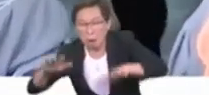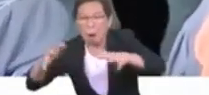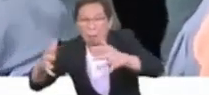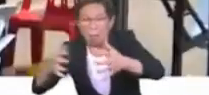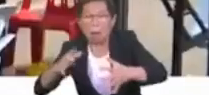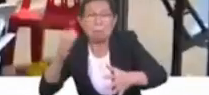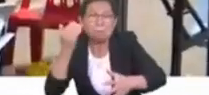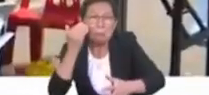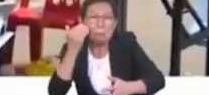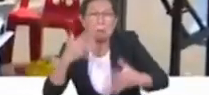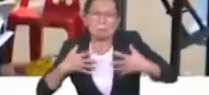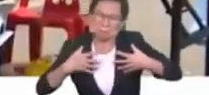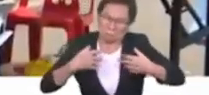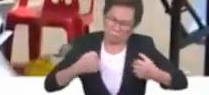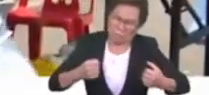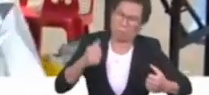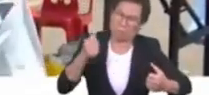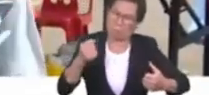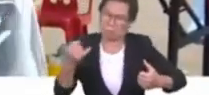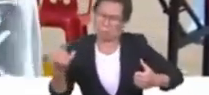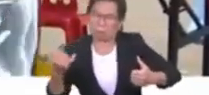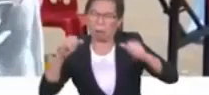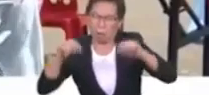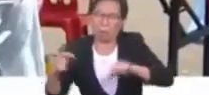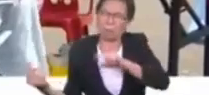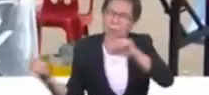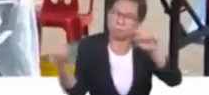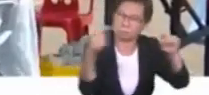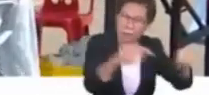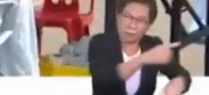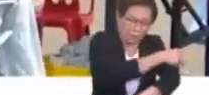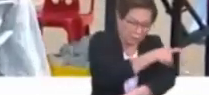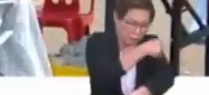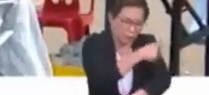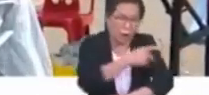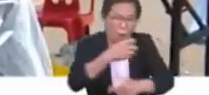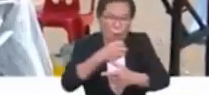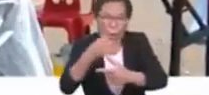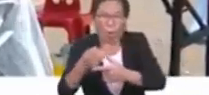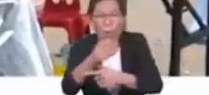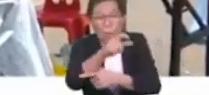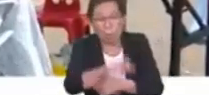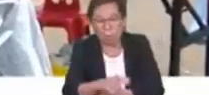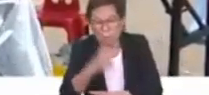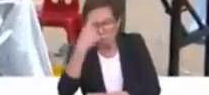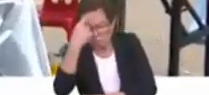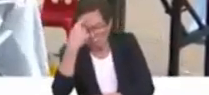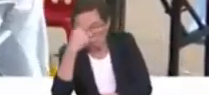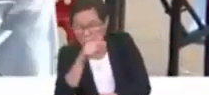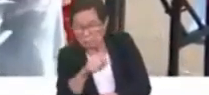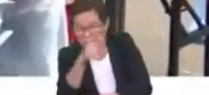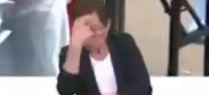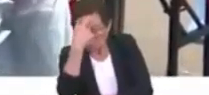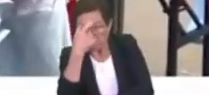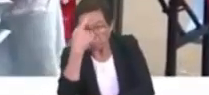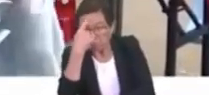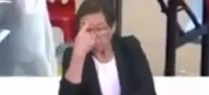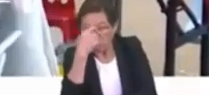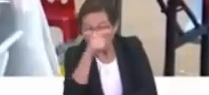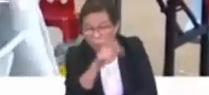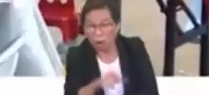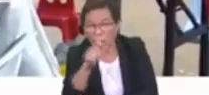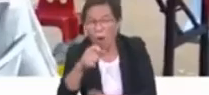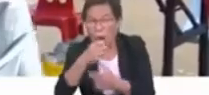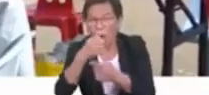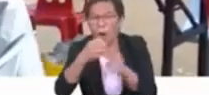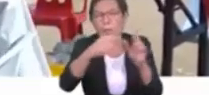mahu tahu keadaan kesihatan mereka, boleh datang ke sini. Termasuklah mereka yang mungkin mensyaki diri mereka ada ataupun